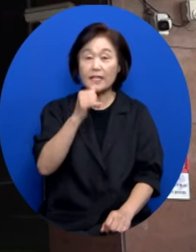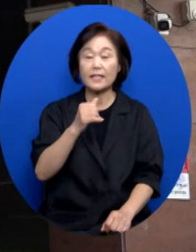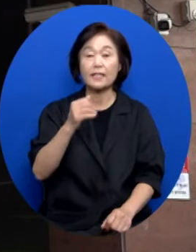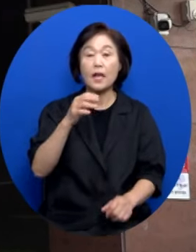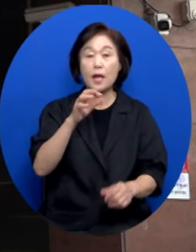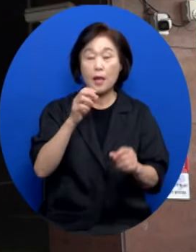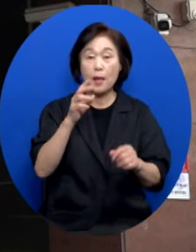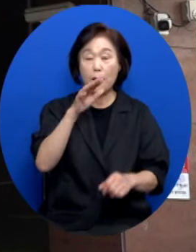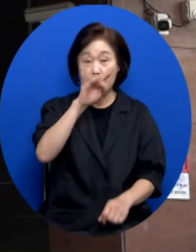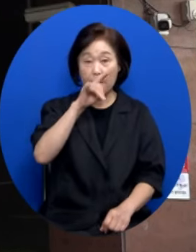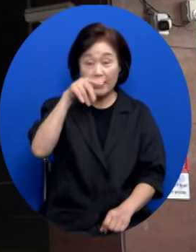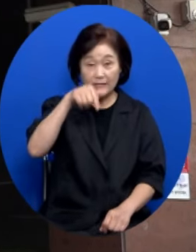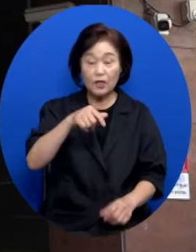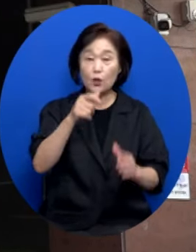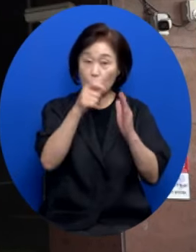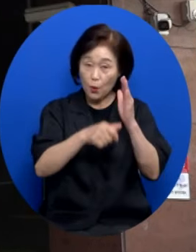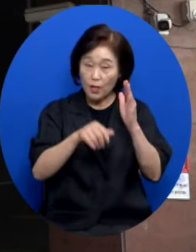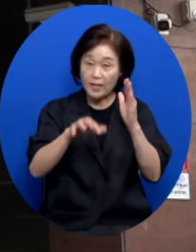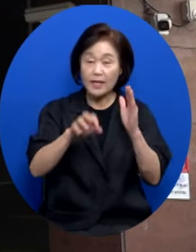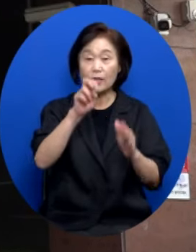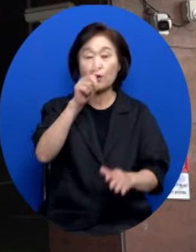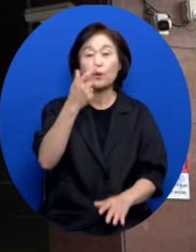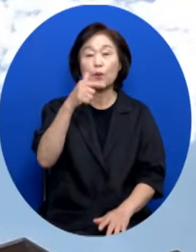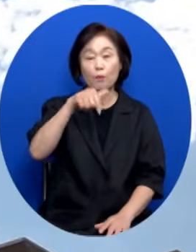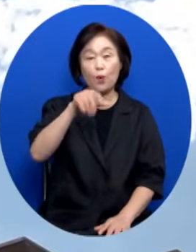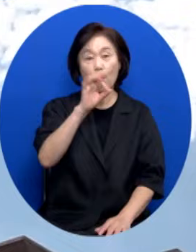대한예수교장로의 백석교단의 목양교회입니다.